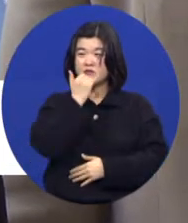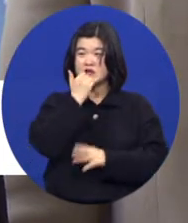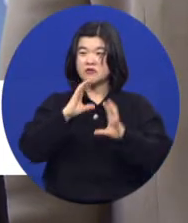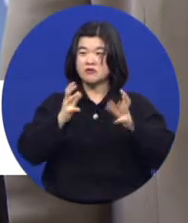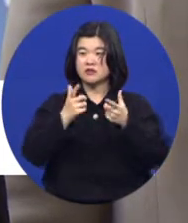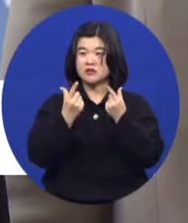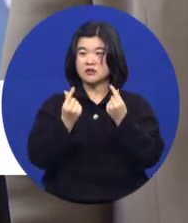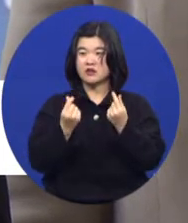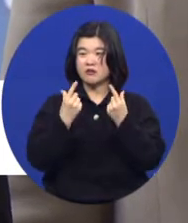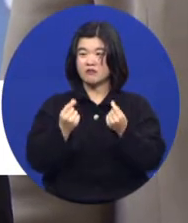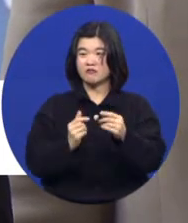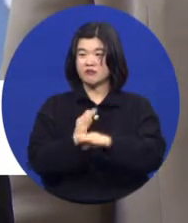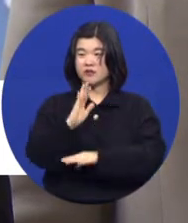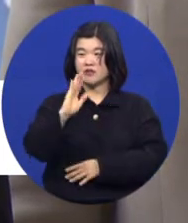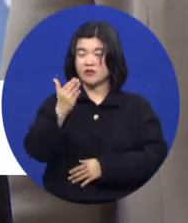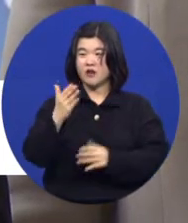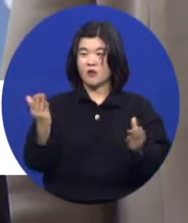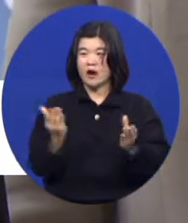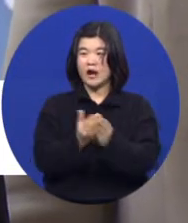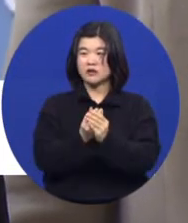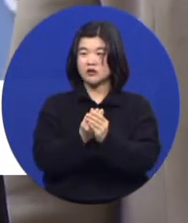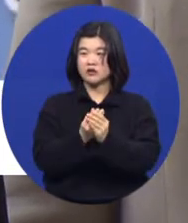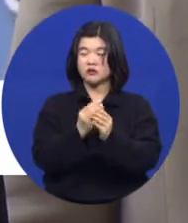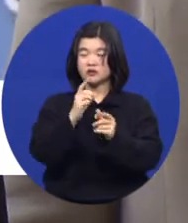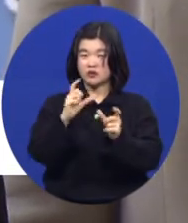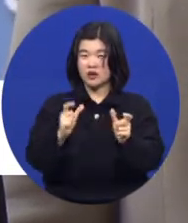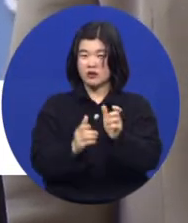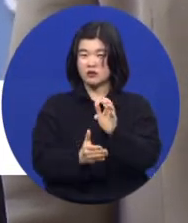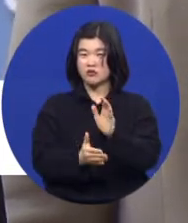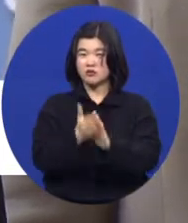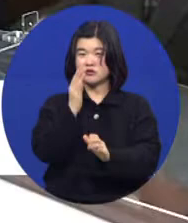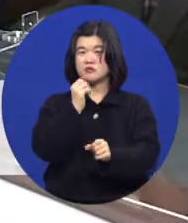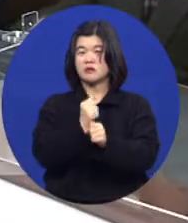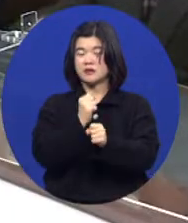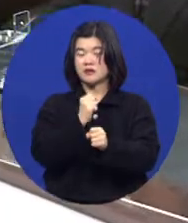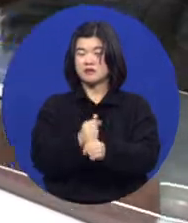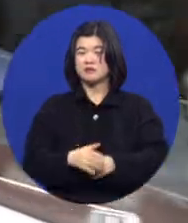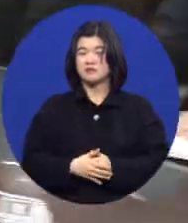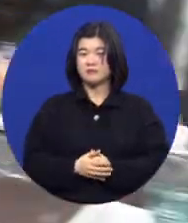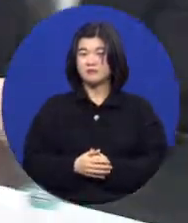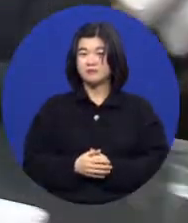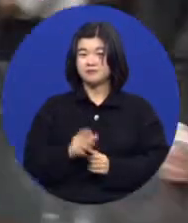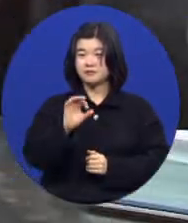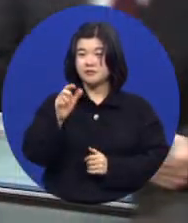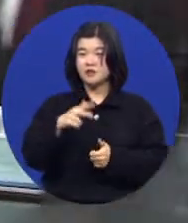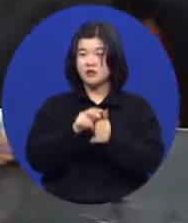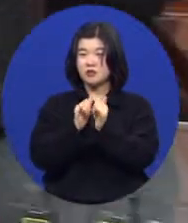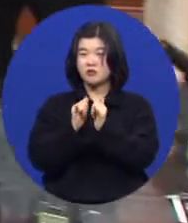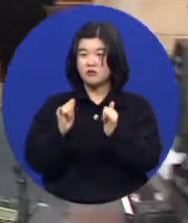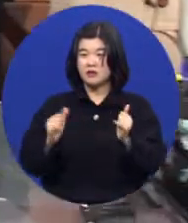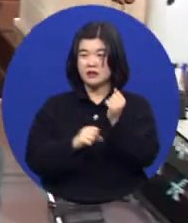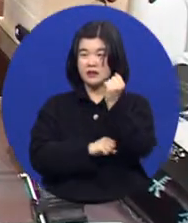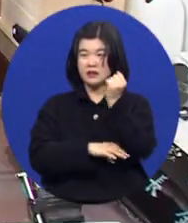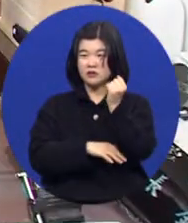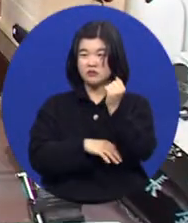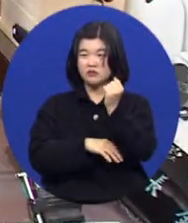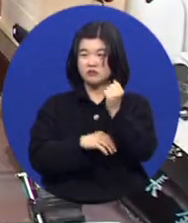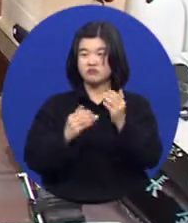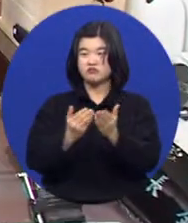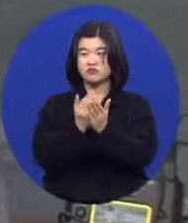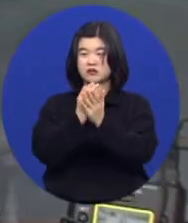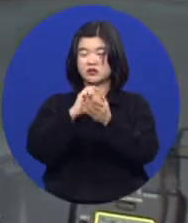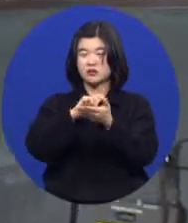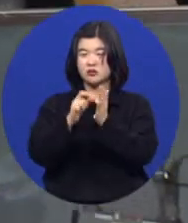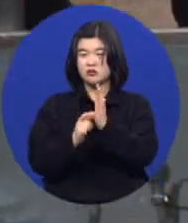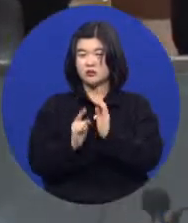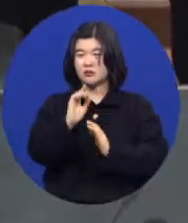프라이부르크 등을 뛰어넘는 완전 생태도시로 전환하겠습니다. 안철수 후보는 기존 시가지 개발 밀도를